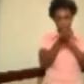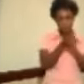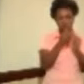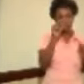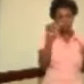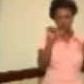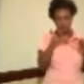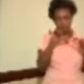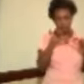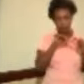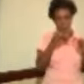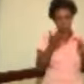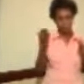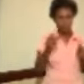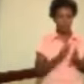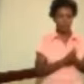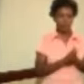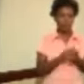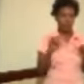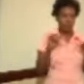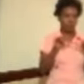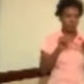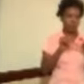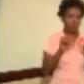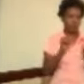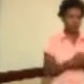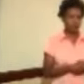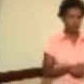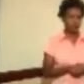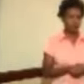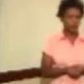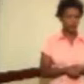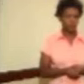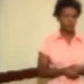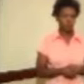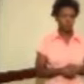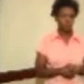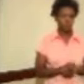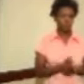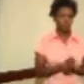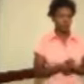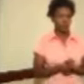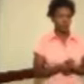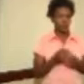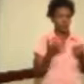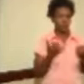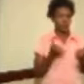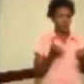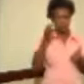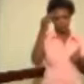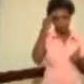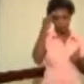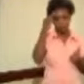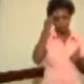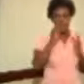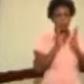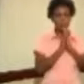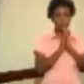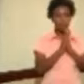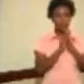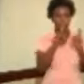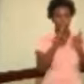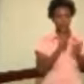2 minutes pour lui répondre. C'est une phrase camper là. Ah bon, d'accord. Bien. Alors, Monsieur Martelly, à vous. Bon, ma